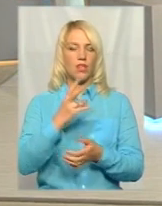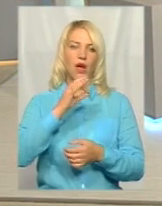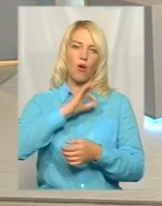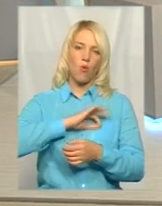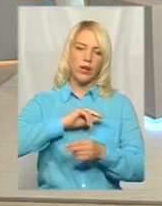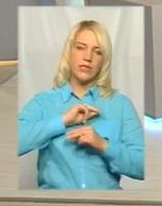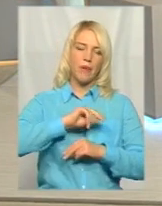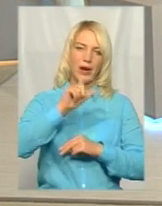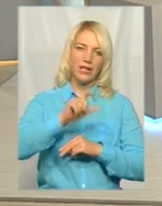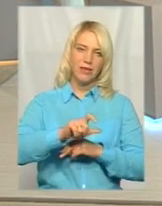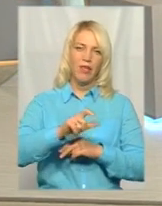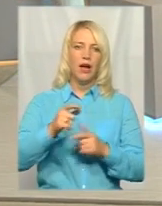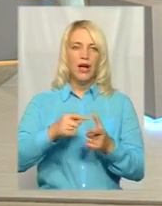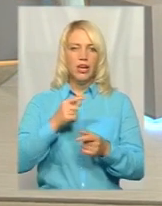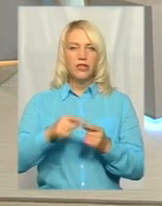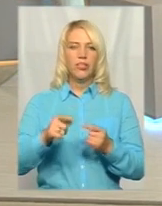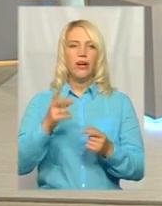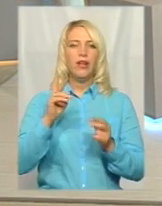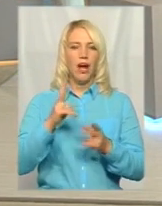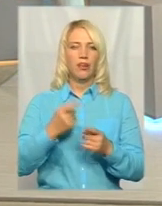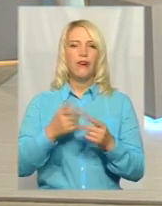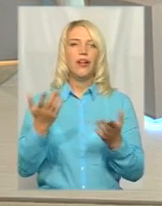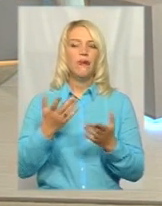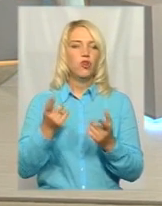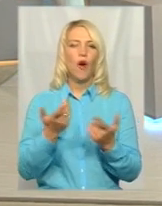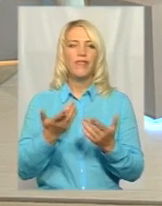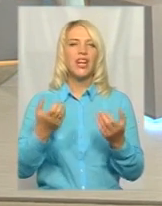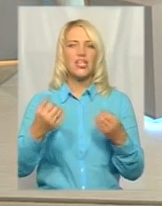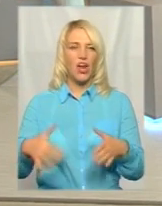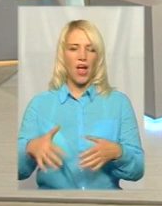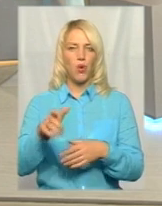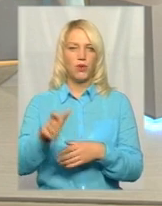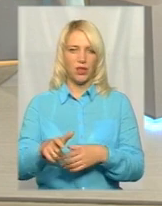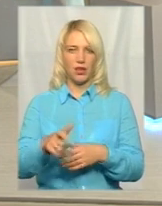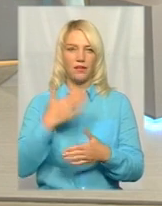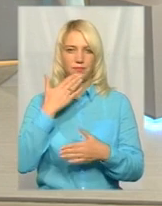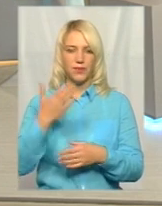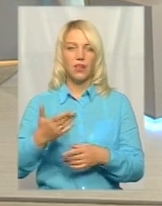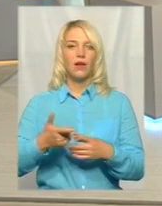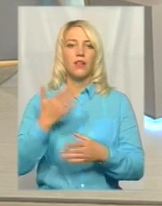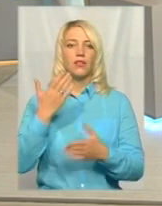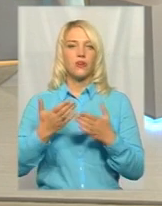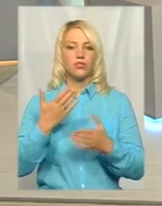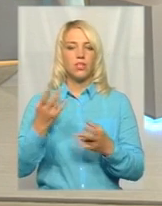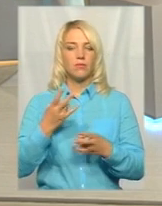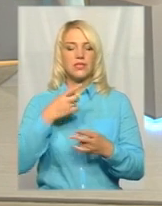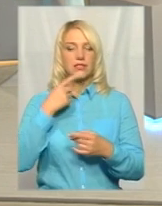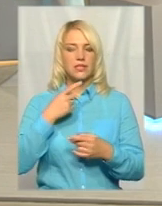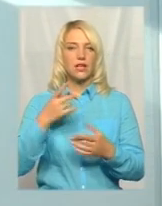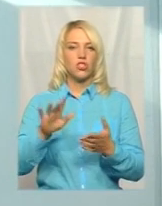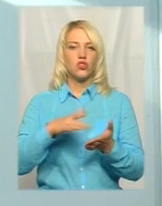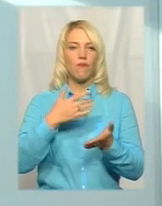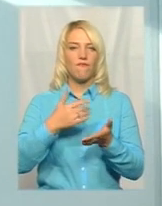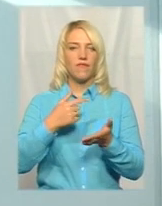чи найманого працівника, чи ні? В чому втрачає? Слід сказати, що відрахування, як